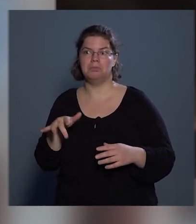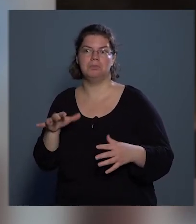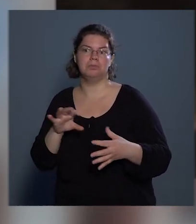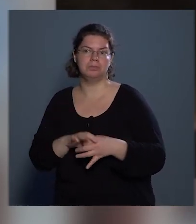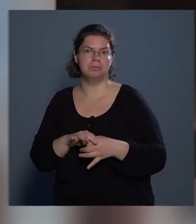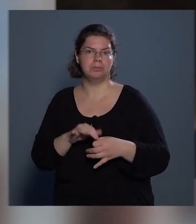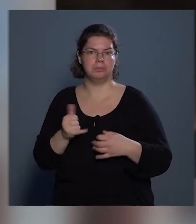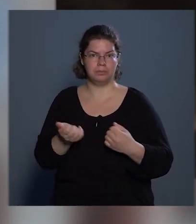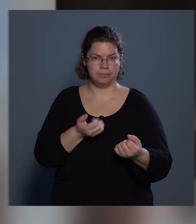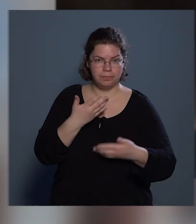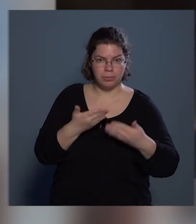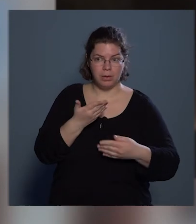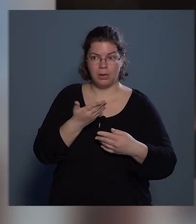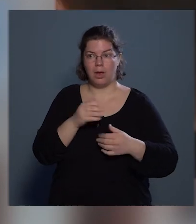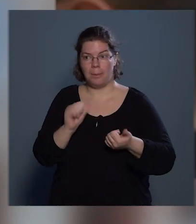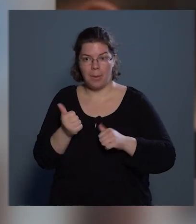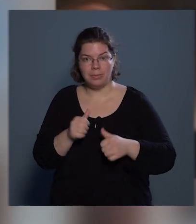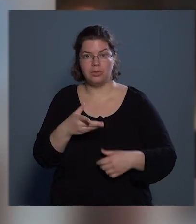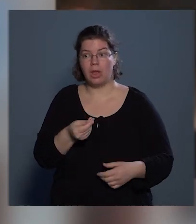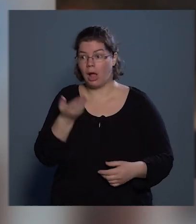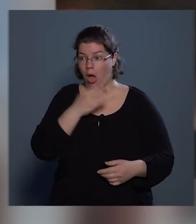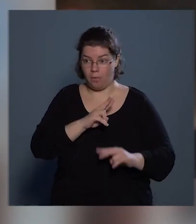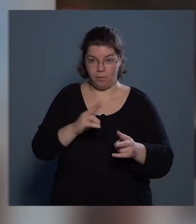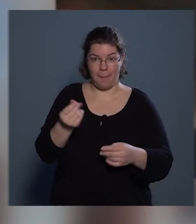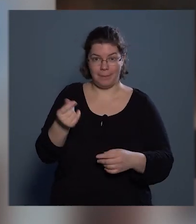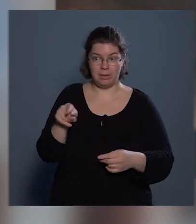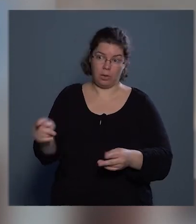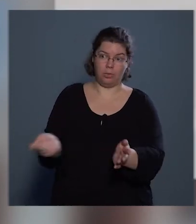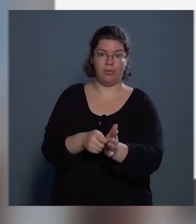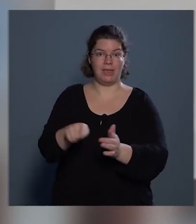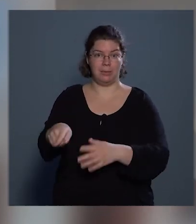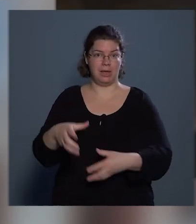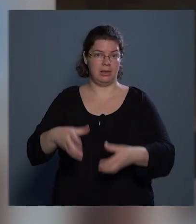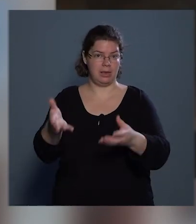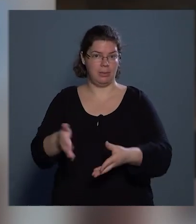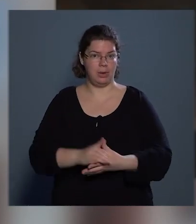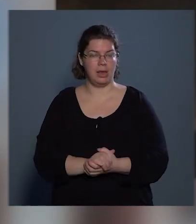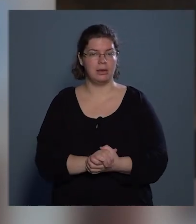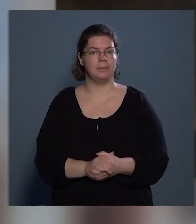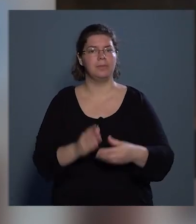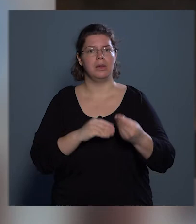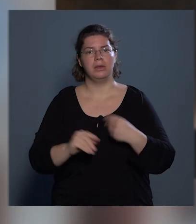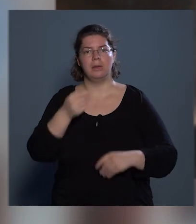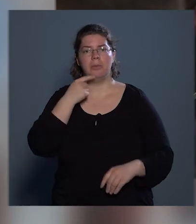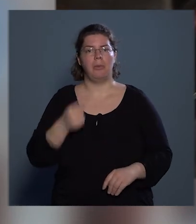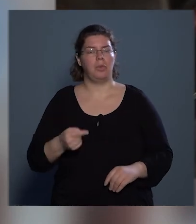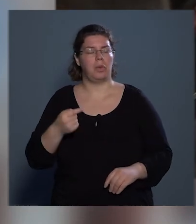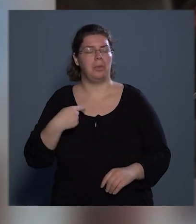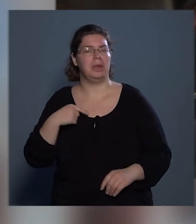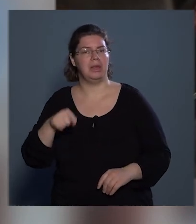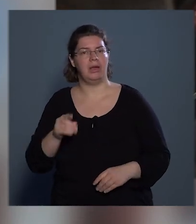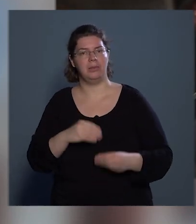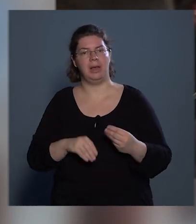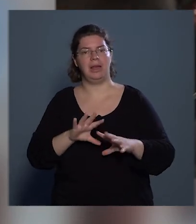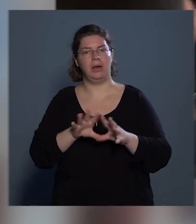baptistákkal. Ha valóban van pénzük, akkor esetlegesen vegyék meg ezt az épületet. Azért mondom én ezt, mert ennek az